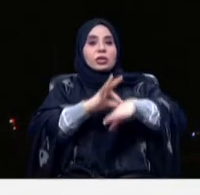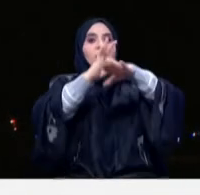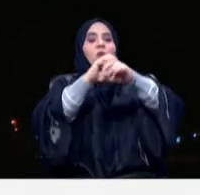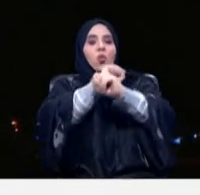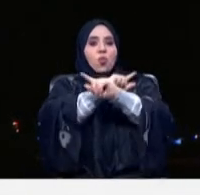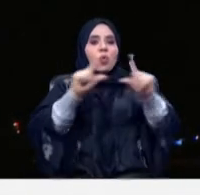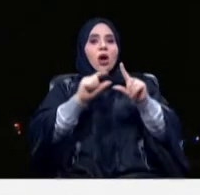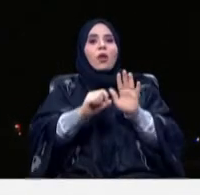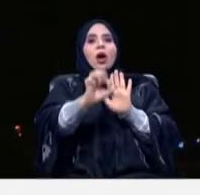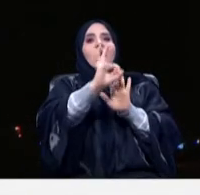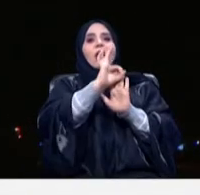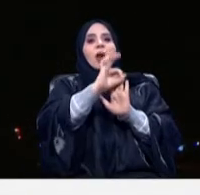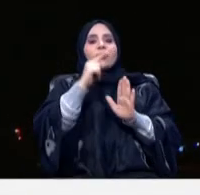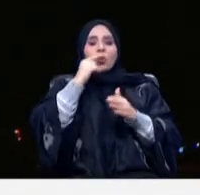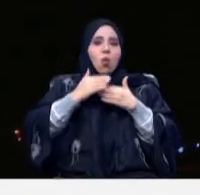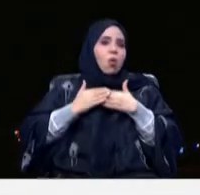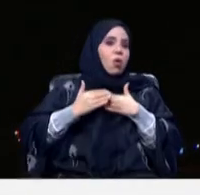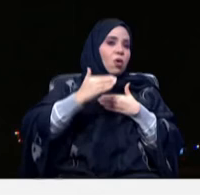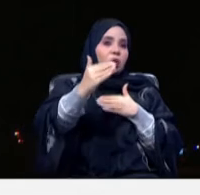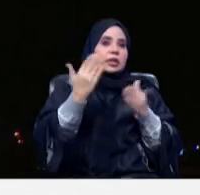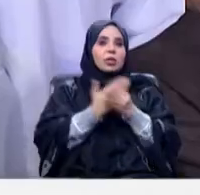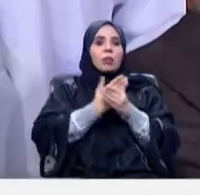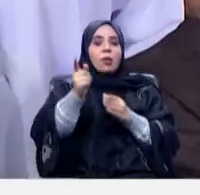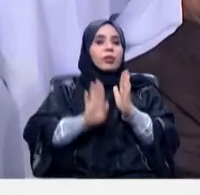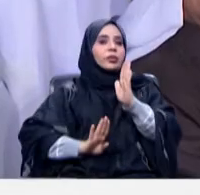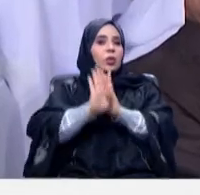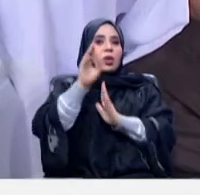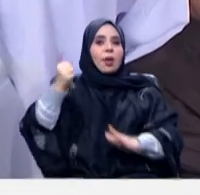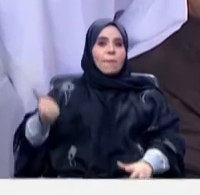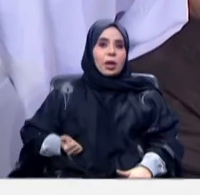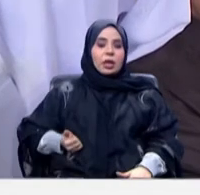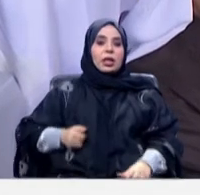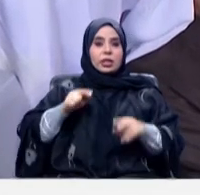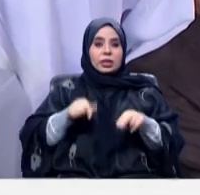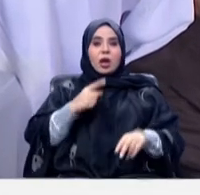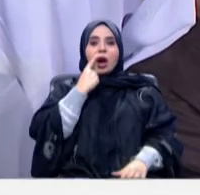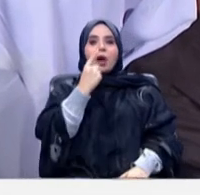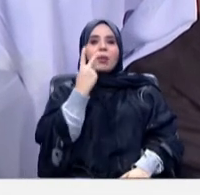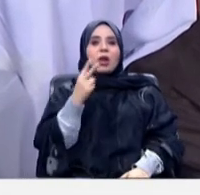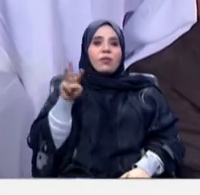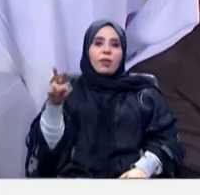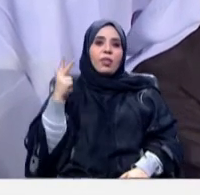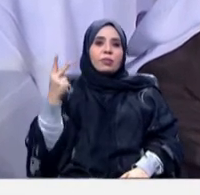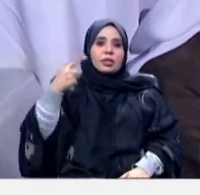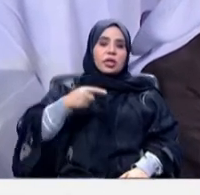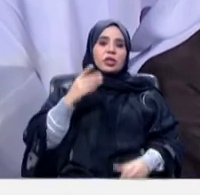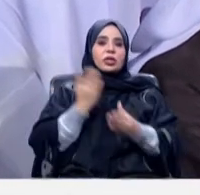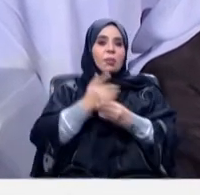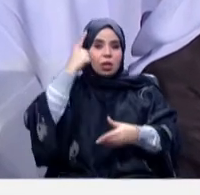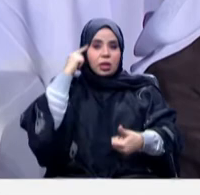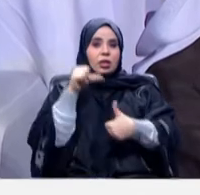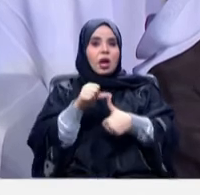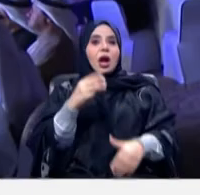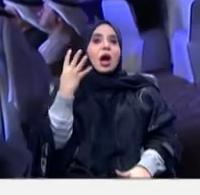يبقى رمزا على مر الزمن لتقدم البحرين. أضاف أن عام 2018 يصادف أيضا الذكرى 40 على